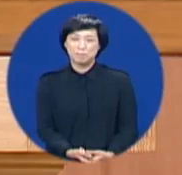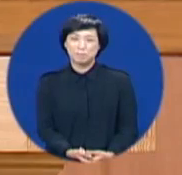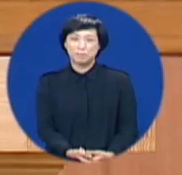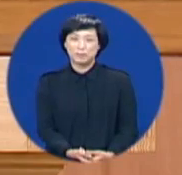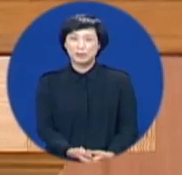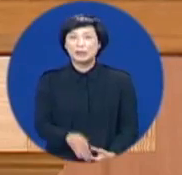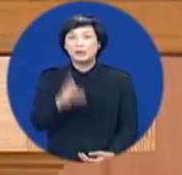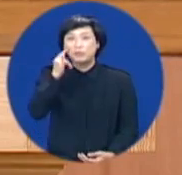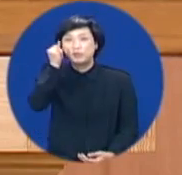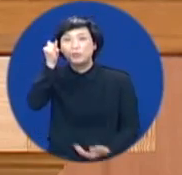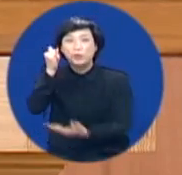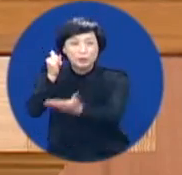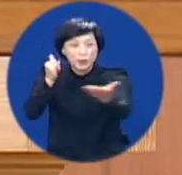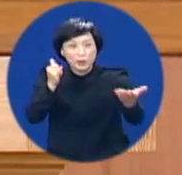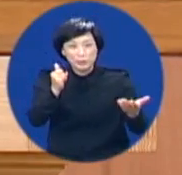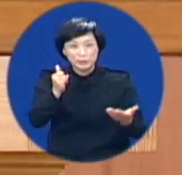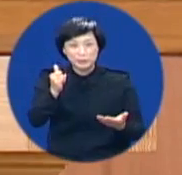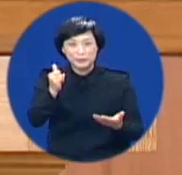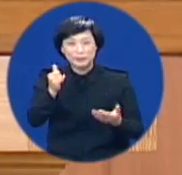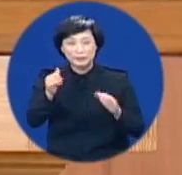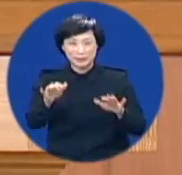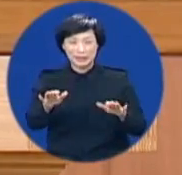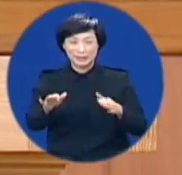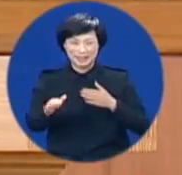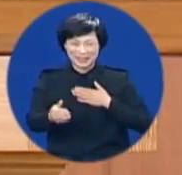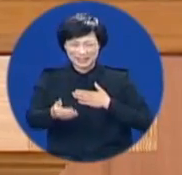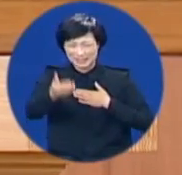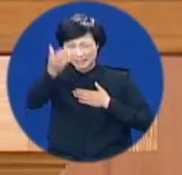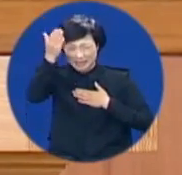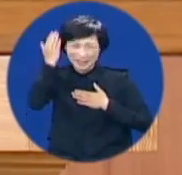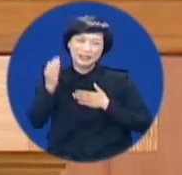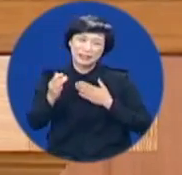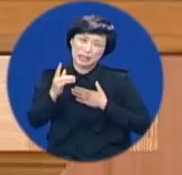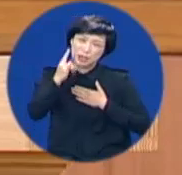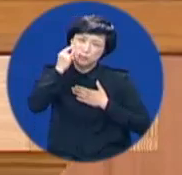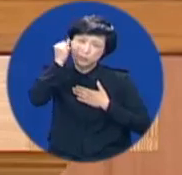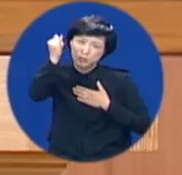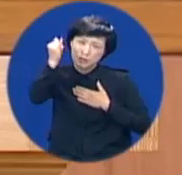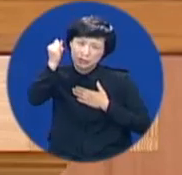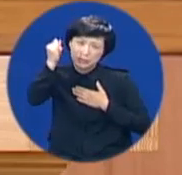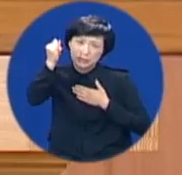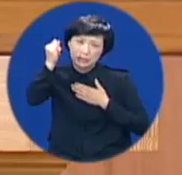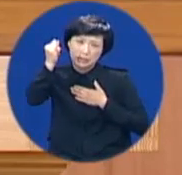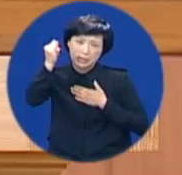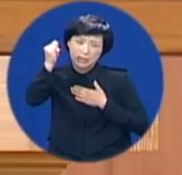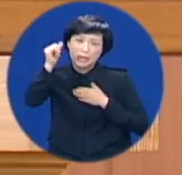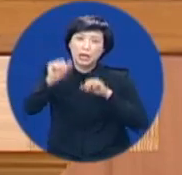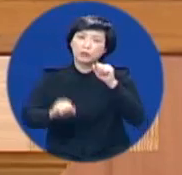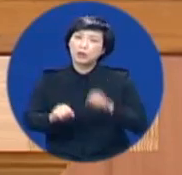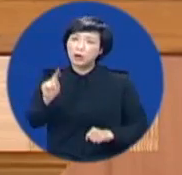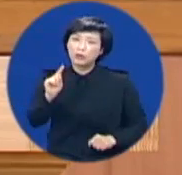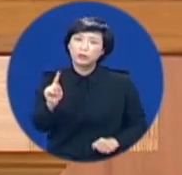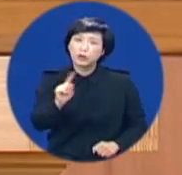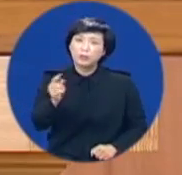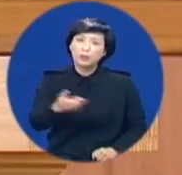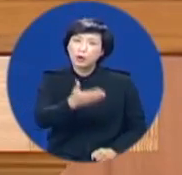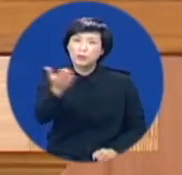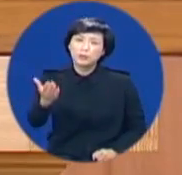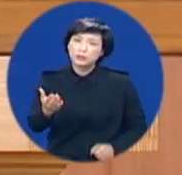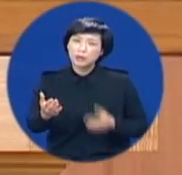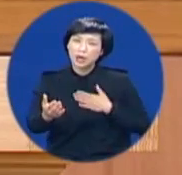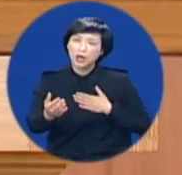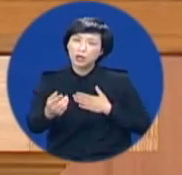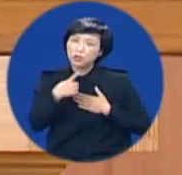부모님 여러분, 내가 과거에 우리 어머니 우리 아버지에게 나도 그렇게